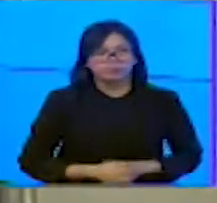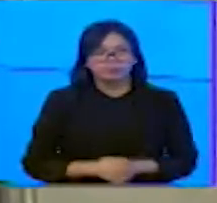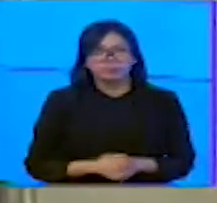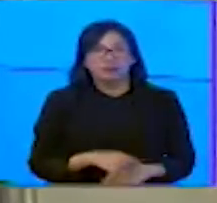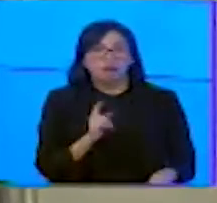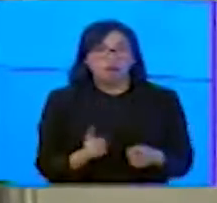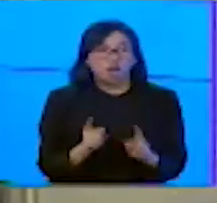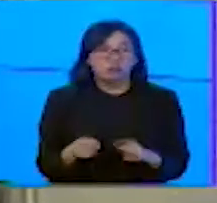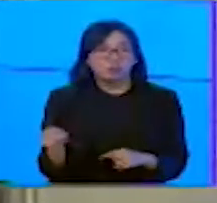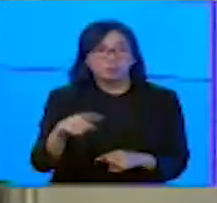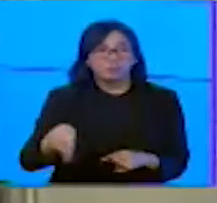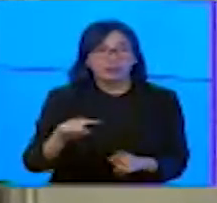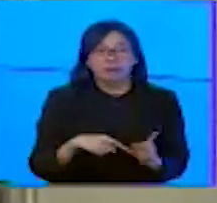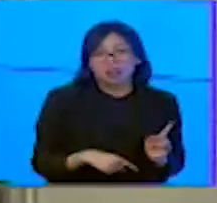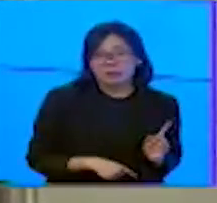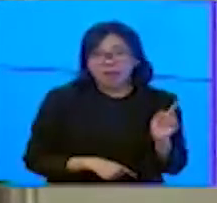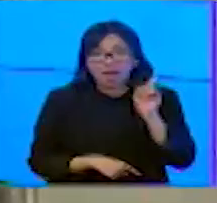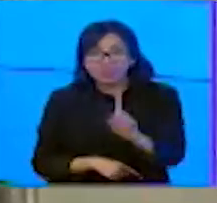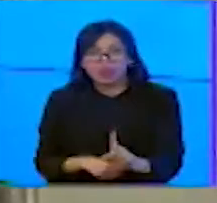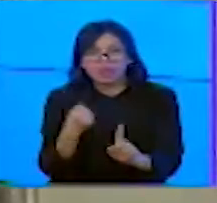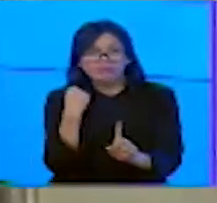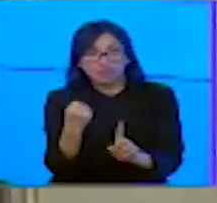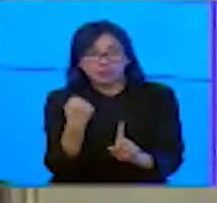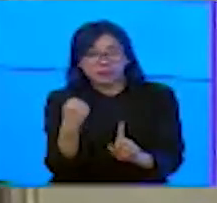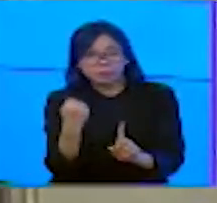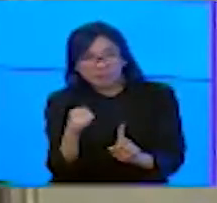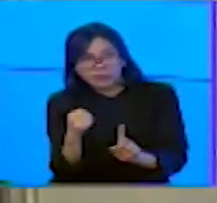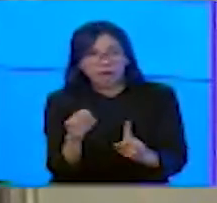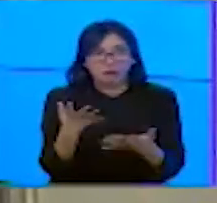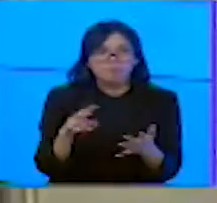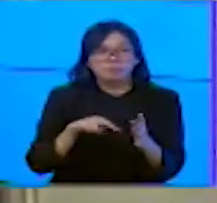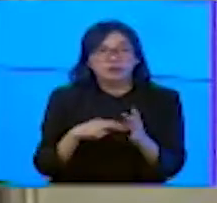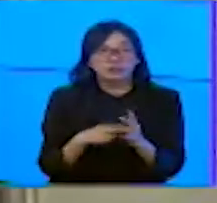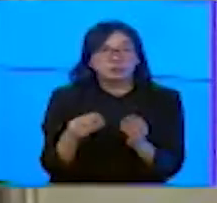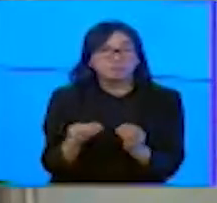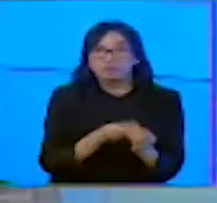tidak hadir, ya mungkin ya tanda jasanya diserahkan ke negara lagi.